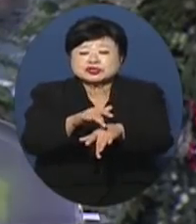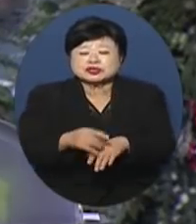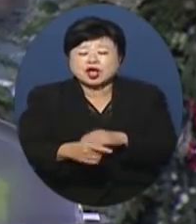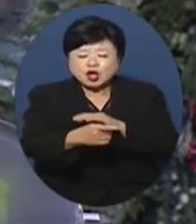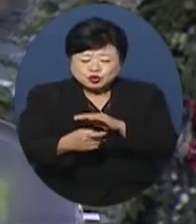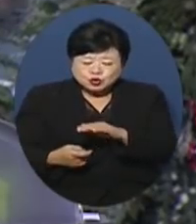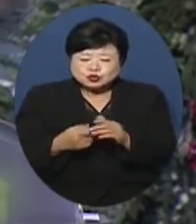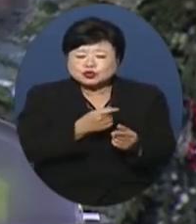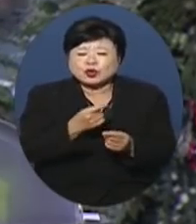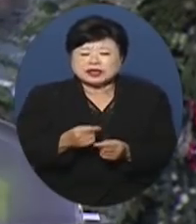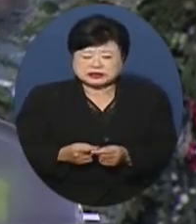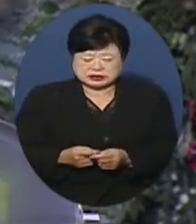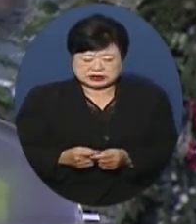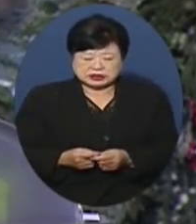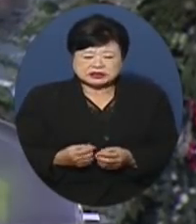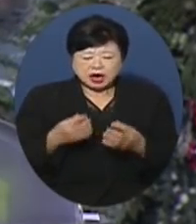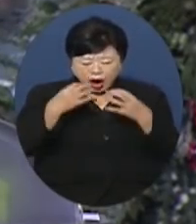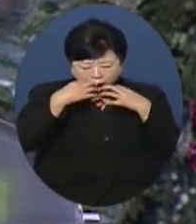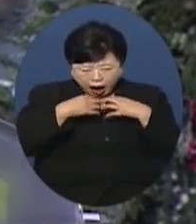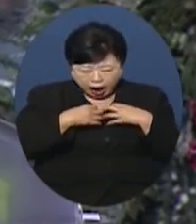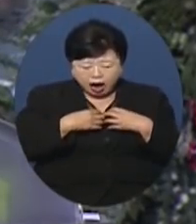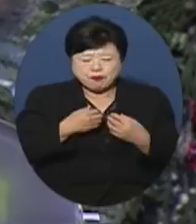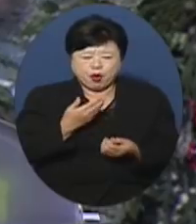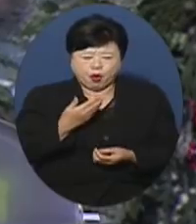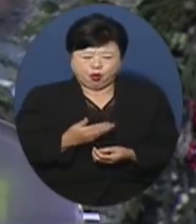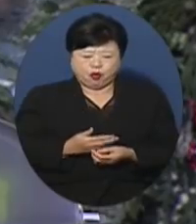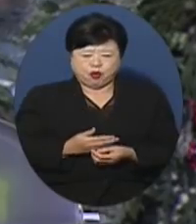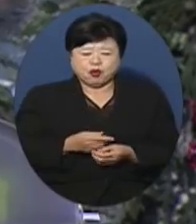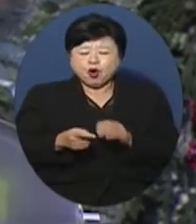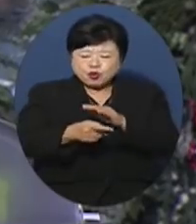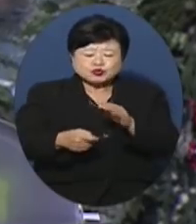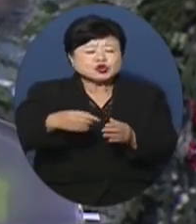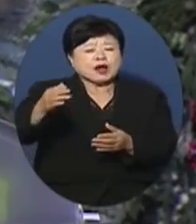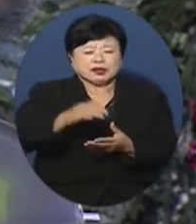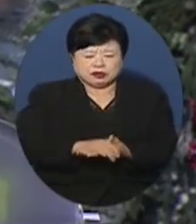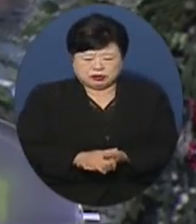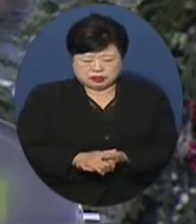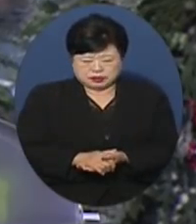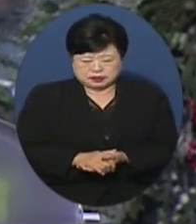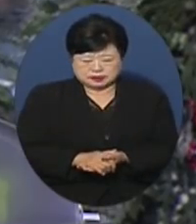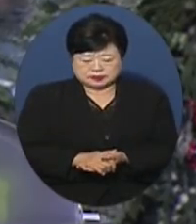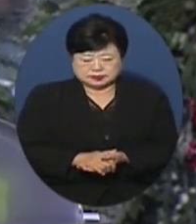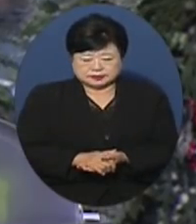도둑처럼 야금야금 다 갉아먹고 훔쳐가는 것입니다.